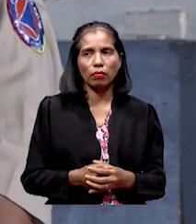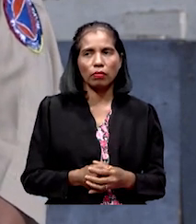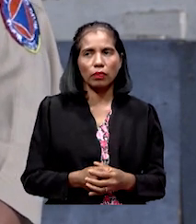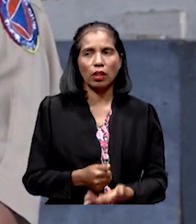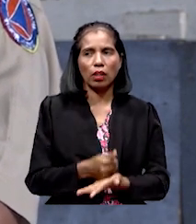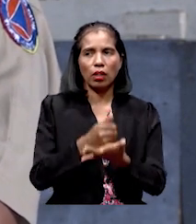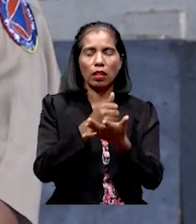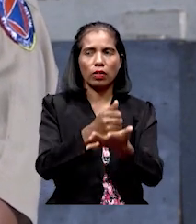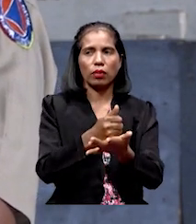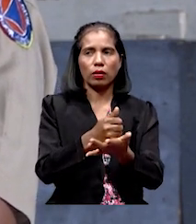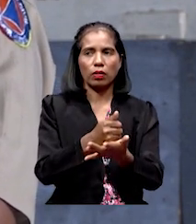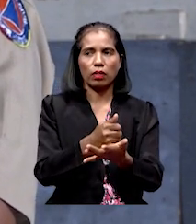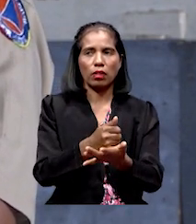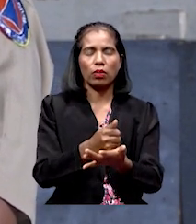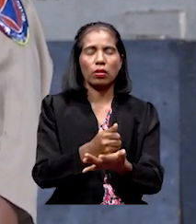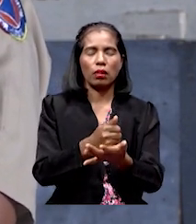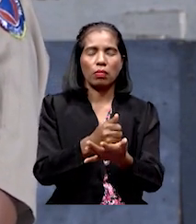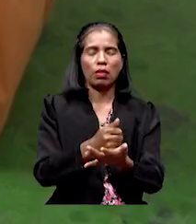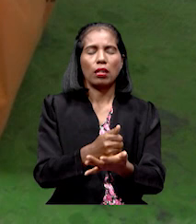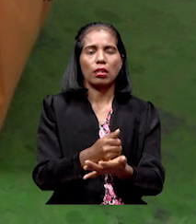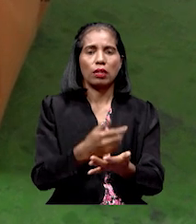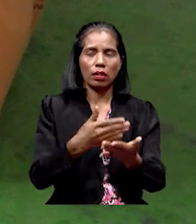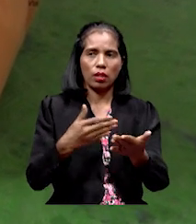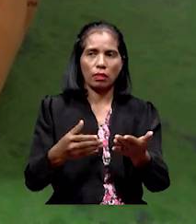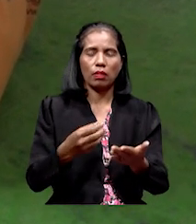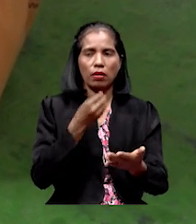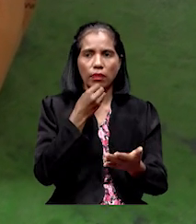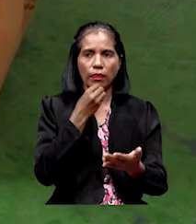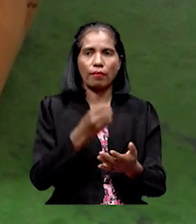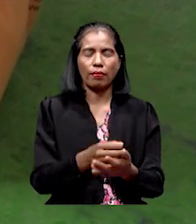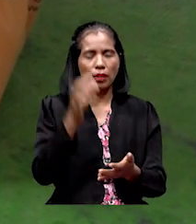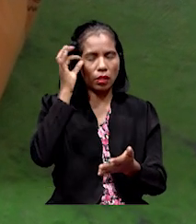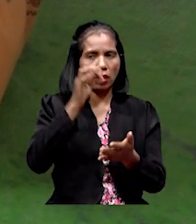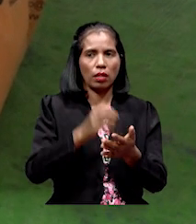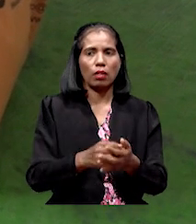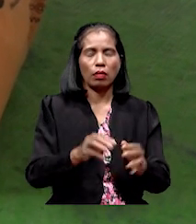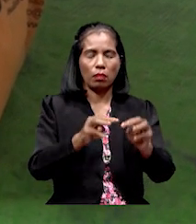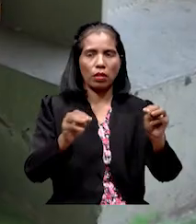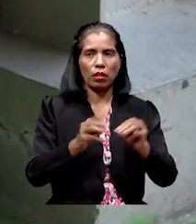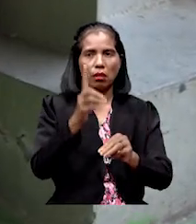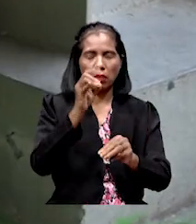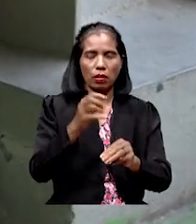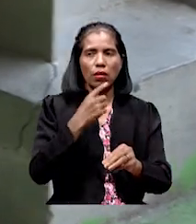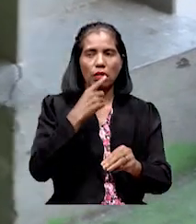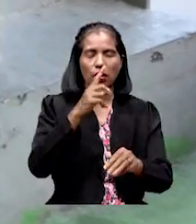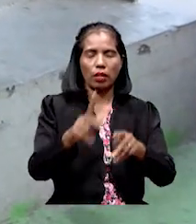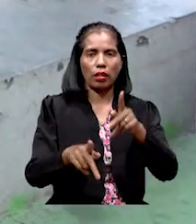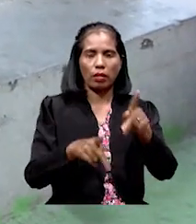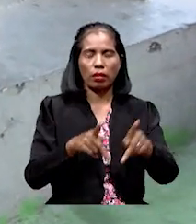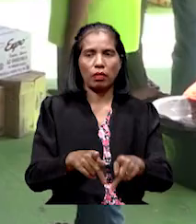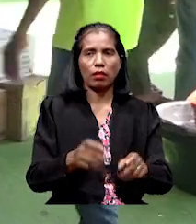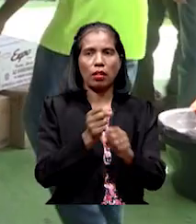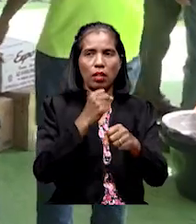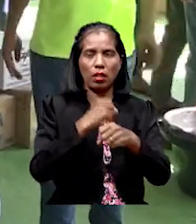ajuda os bairros, material por tu sacar. Secretário Arjunto Município de Lihateten, komunidade nebe